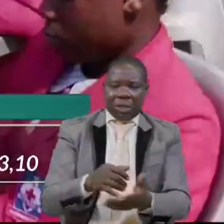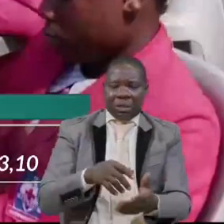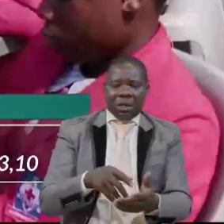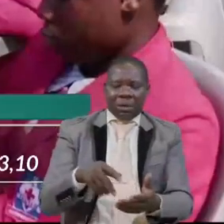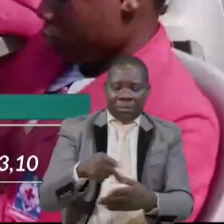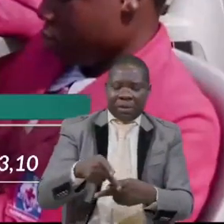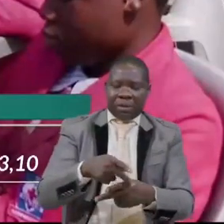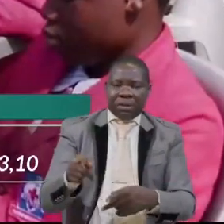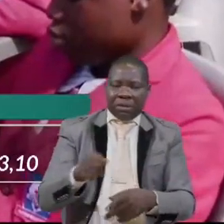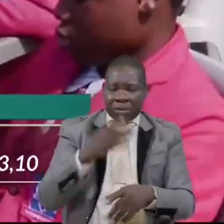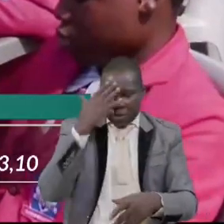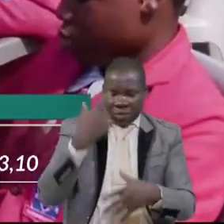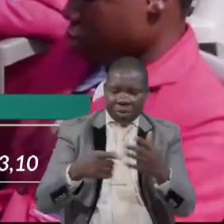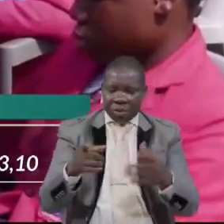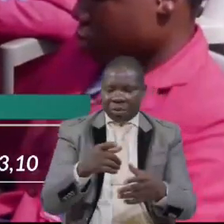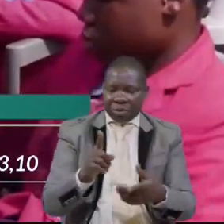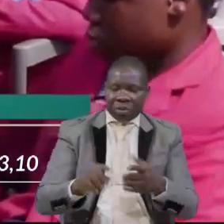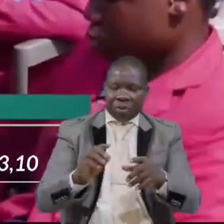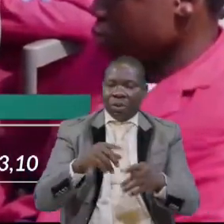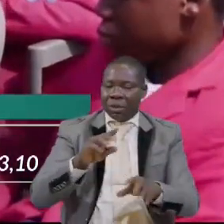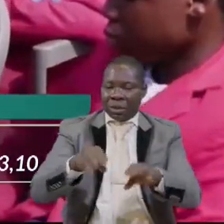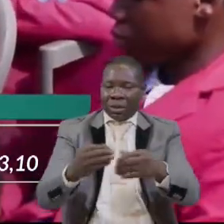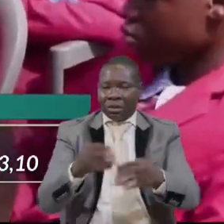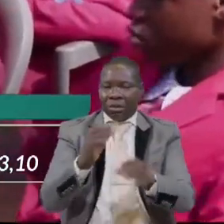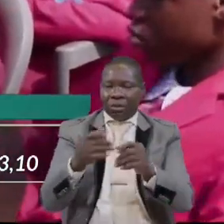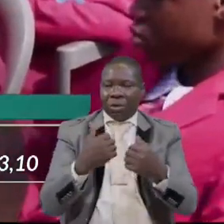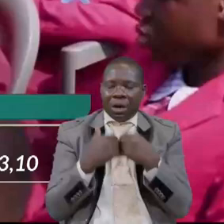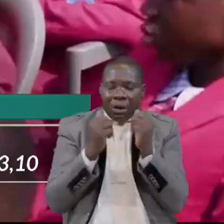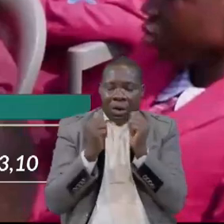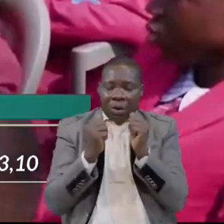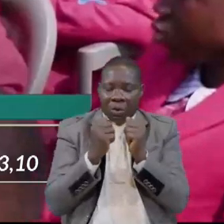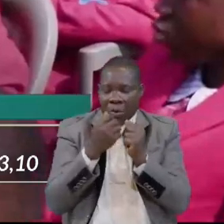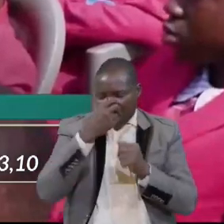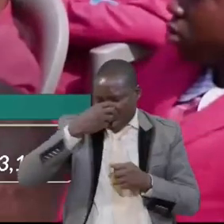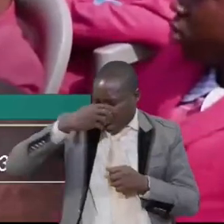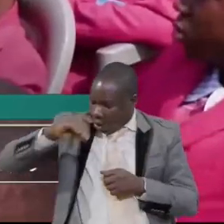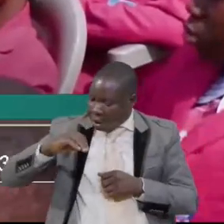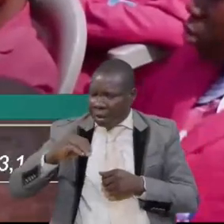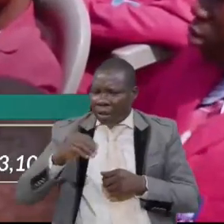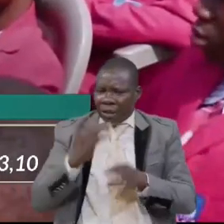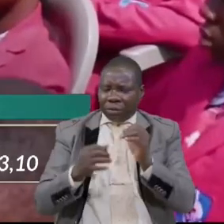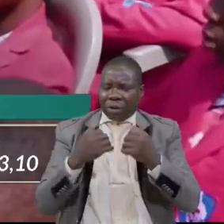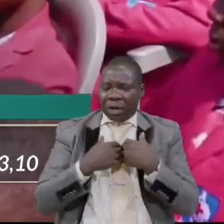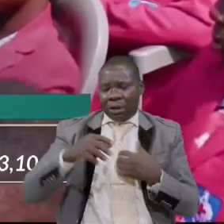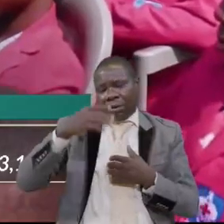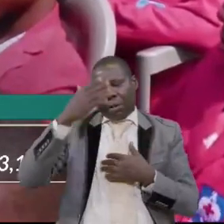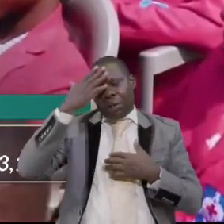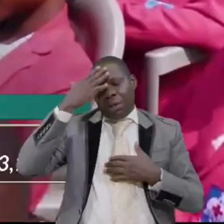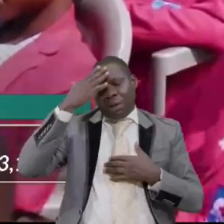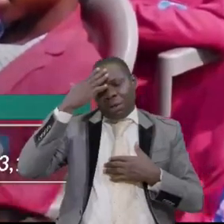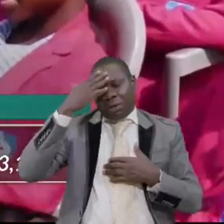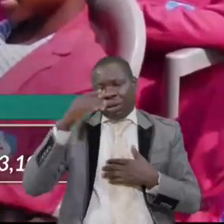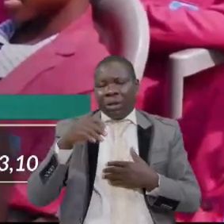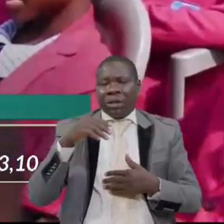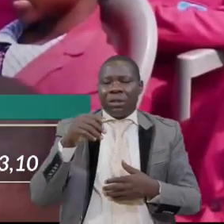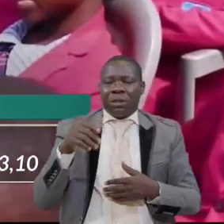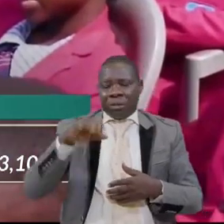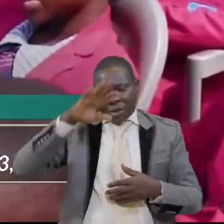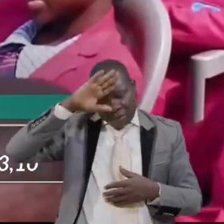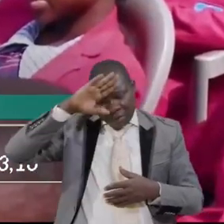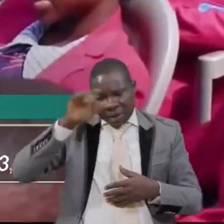prescrire. Si tu as froid, tu as le rhume. Si tu as la grippe. Si tu as la fièvre, tu as la fièvre typhoïde. Ils savent, voilà ce qu'il